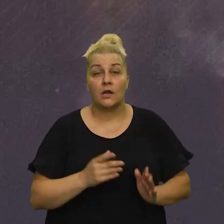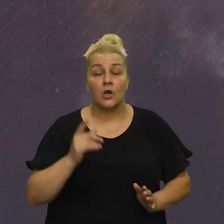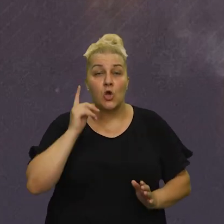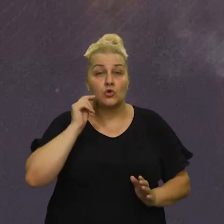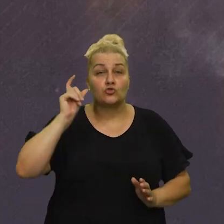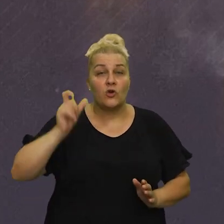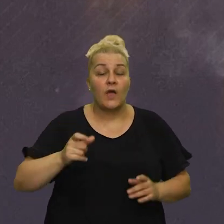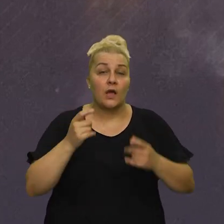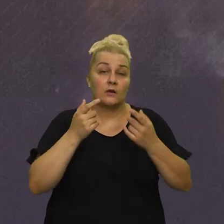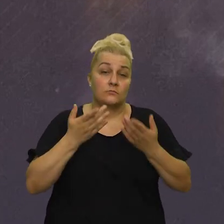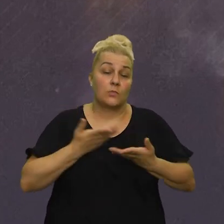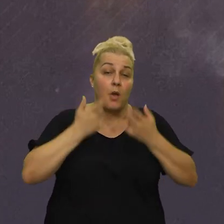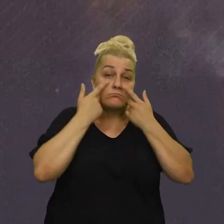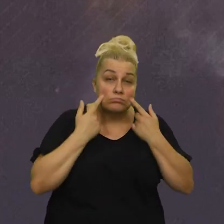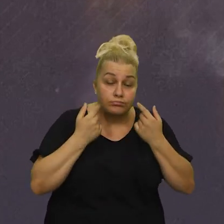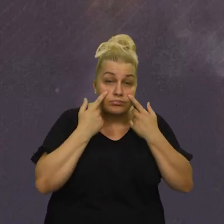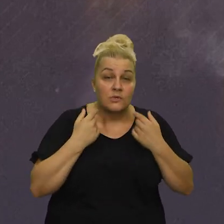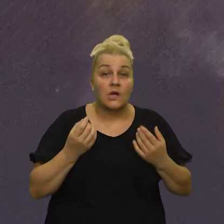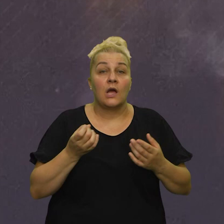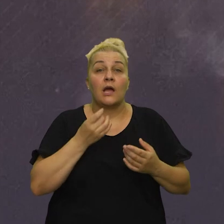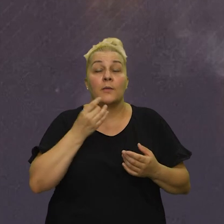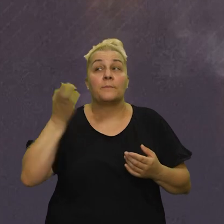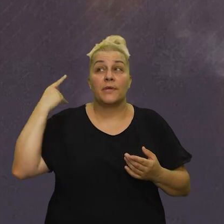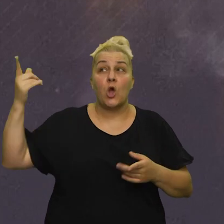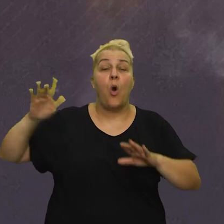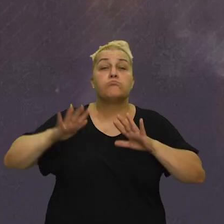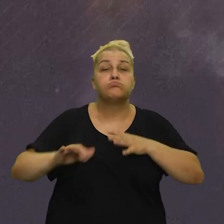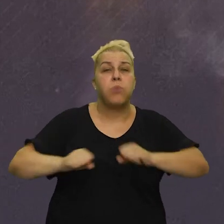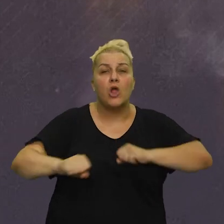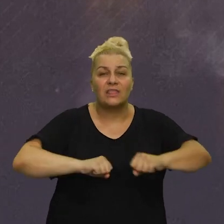čovjek zaplaka, na primjer, i kad je bio ono potres